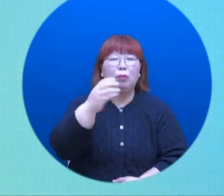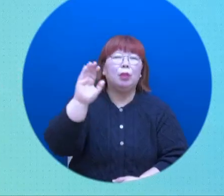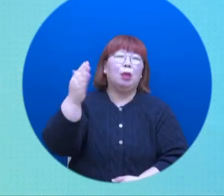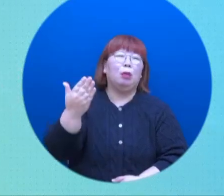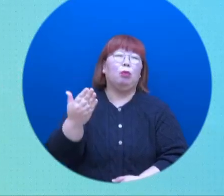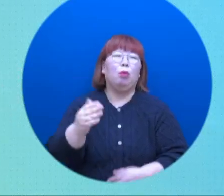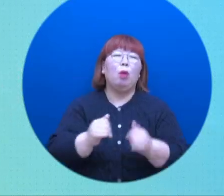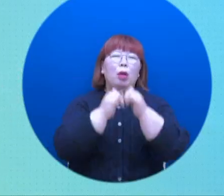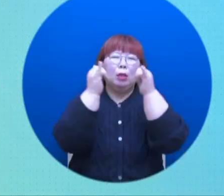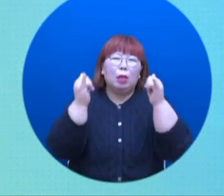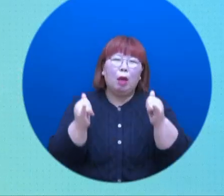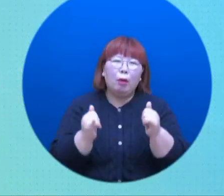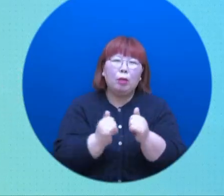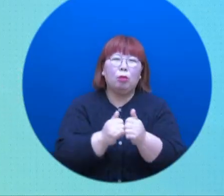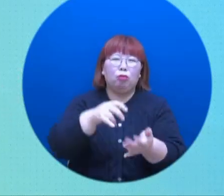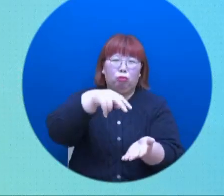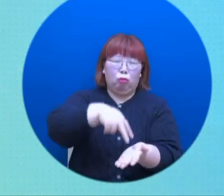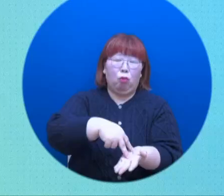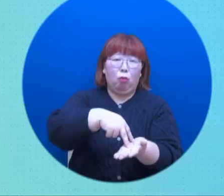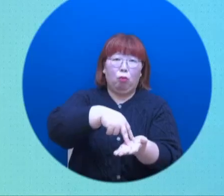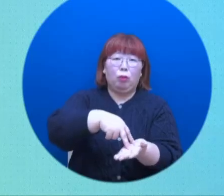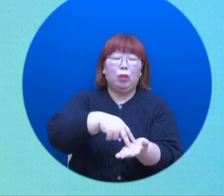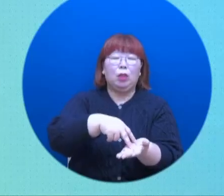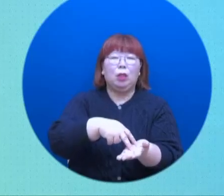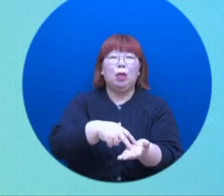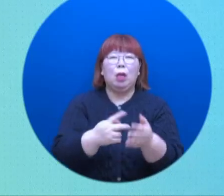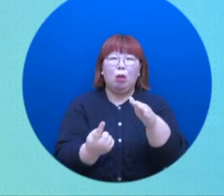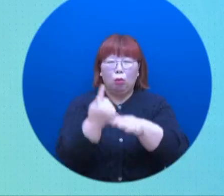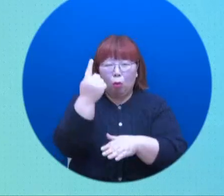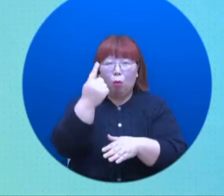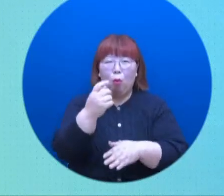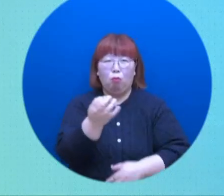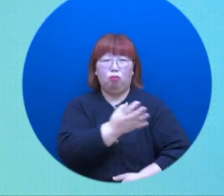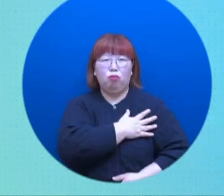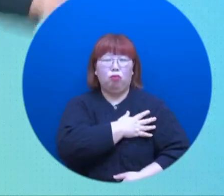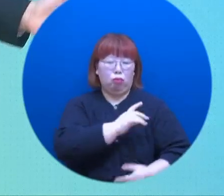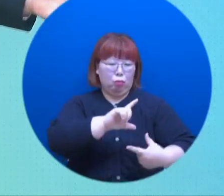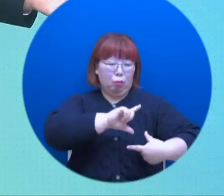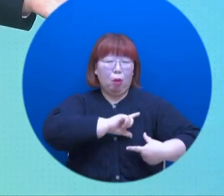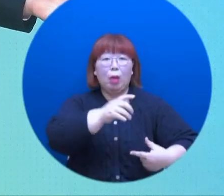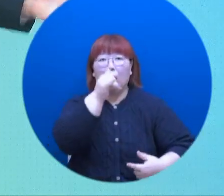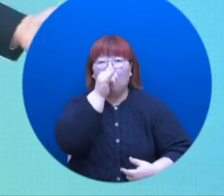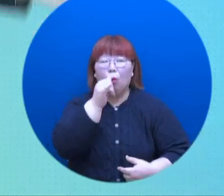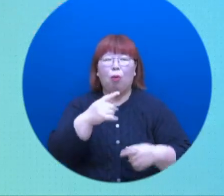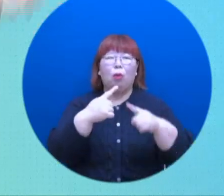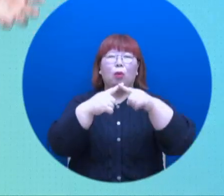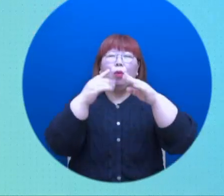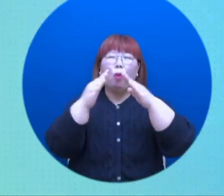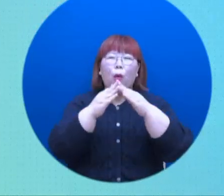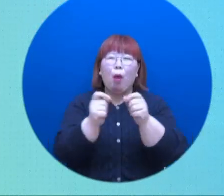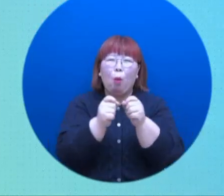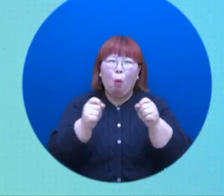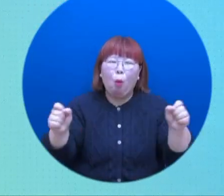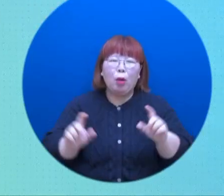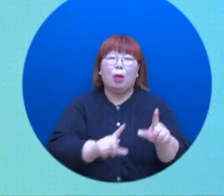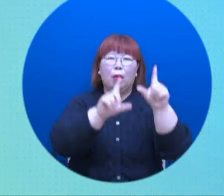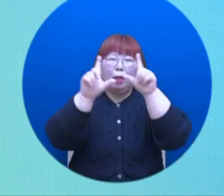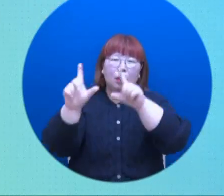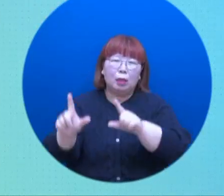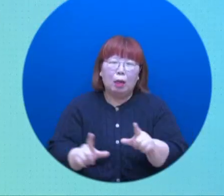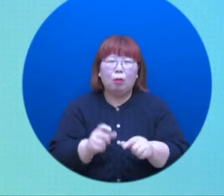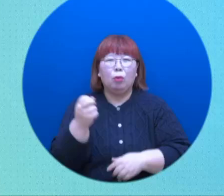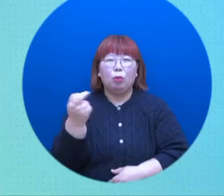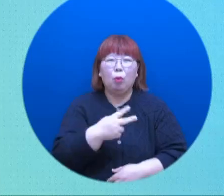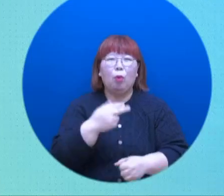사회적으로 높은 위치에 있어도, 부와 명예가 우리에게 있어도, 교회를 아무리 오래 다니고 중직자가 되어도,